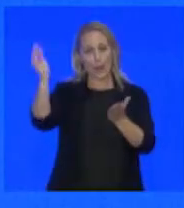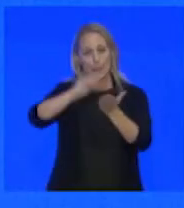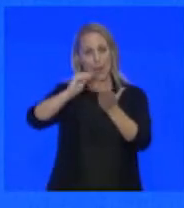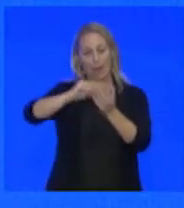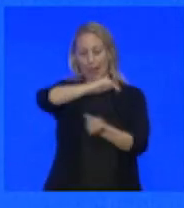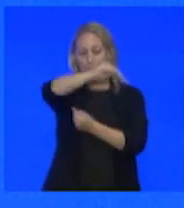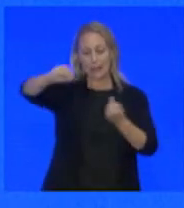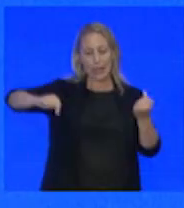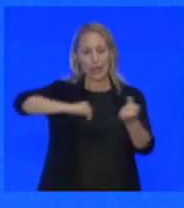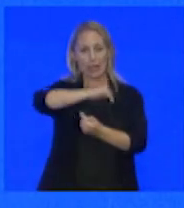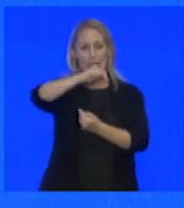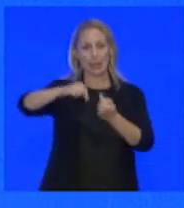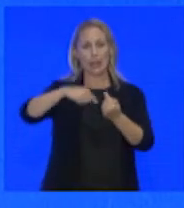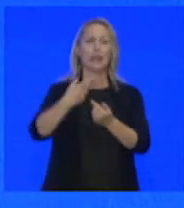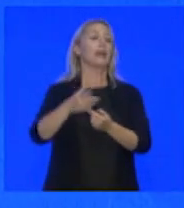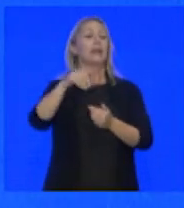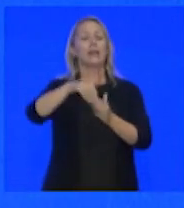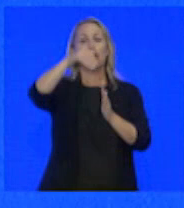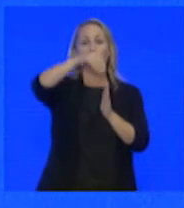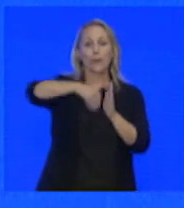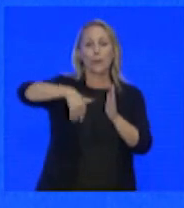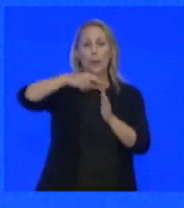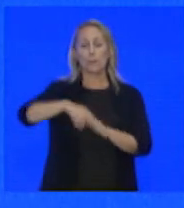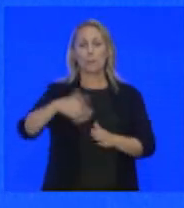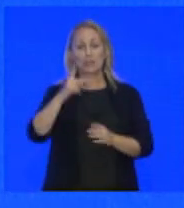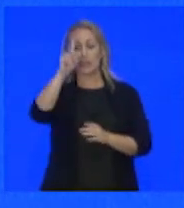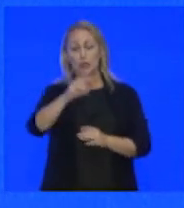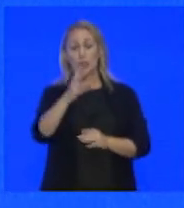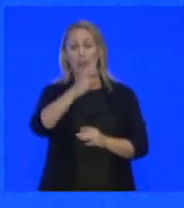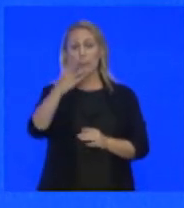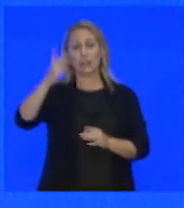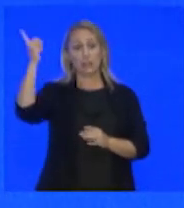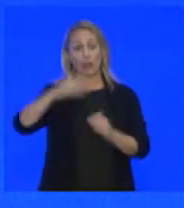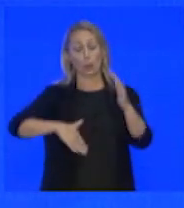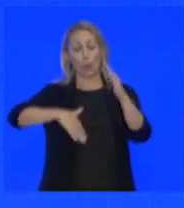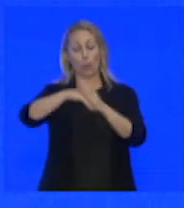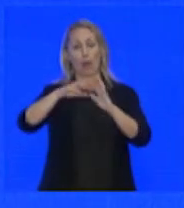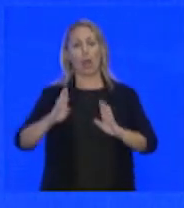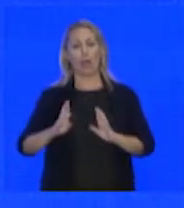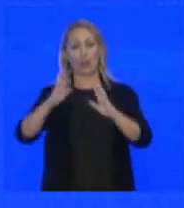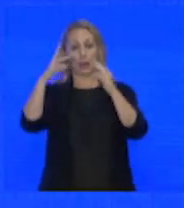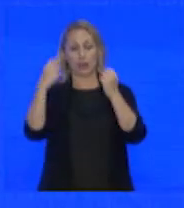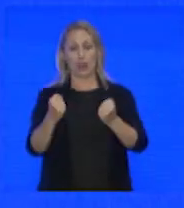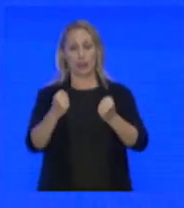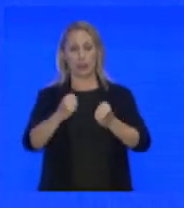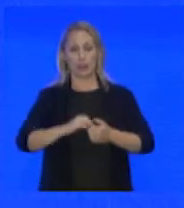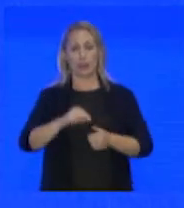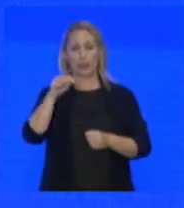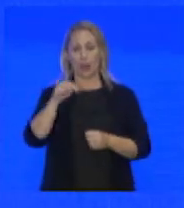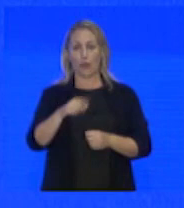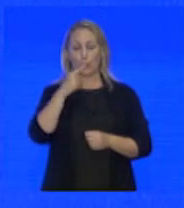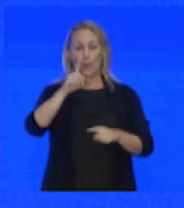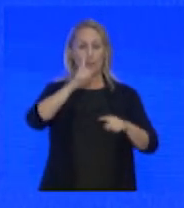ενέργειας μεσοπρόθεσμα μπορεί να φτάσει στο 35% αντί του 31% που είχε αρχικά προβλεφθεί. Αυτό είναι